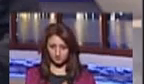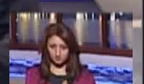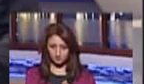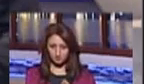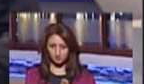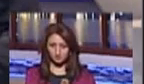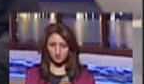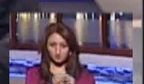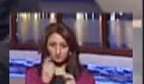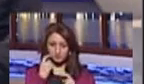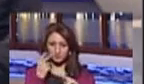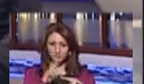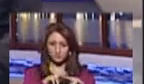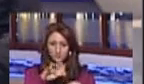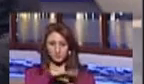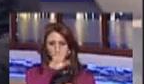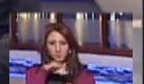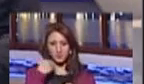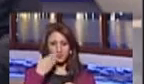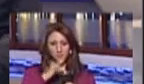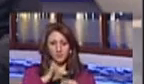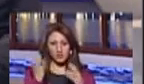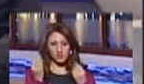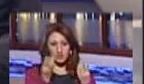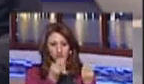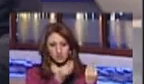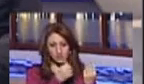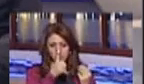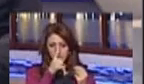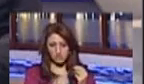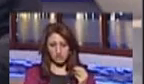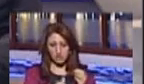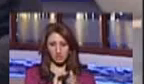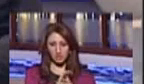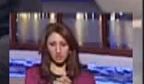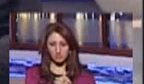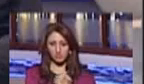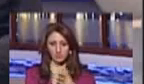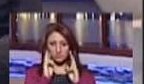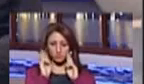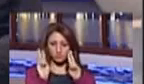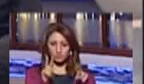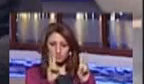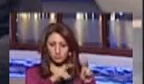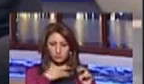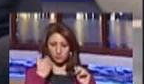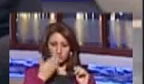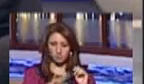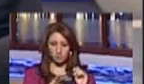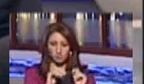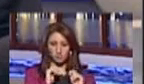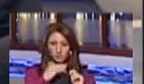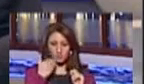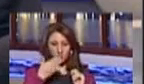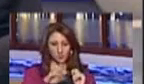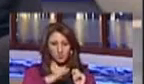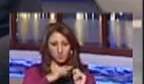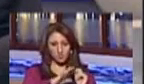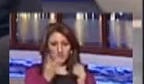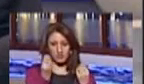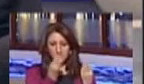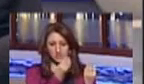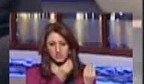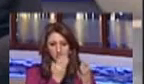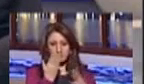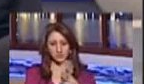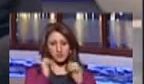الحقيقه انا النهارده زي ملايين المصريين حزين واشعر بالالم مع كل اللي بيشوفوا دموع الأمهات في الجنازات وأحلام الناس بعد